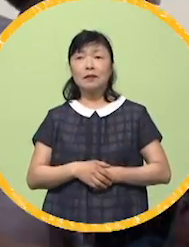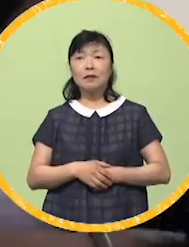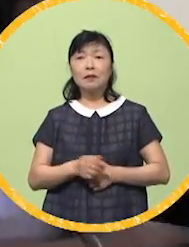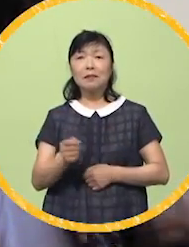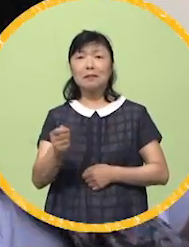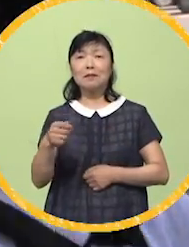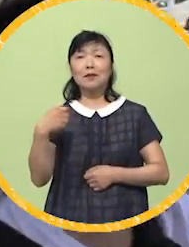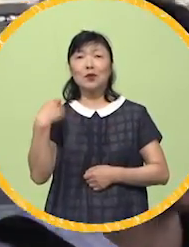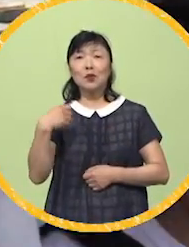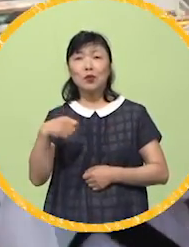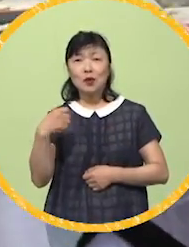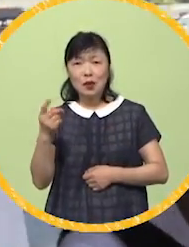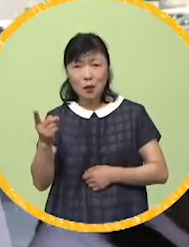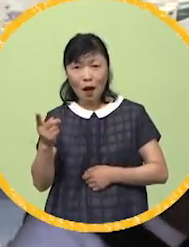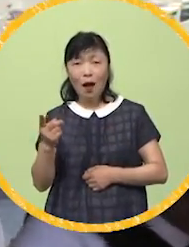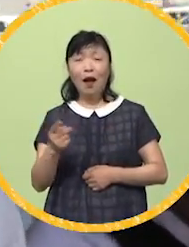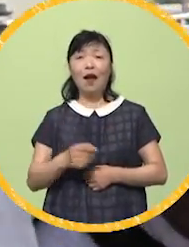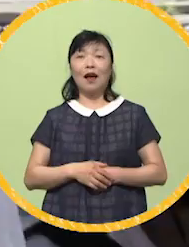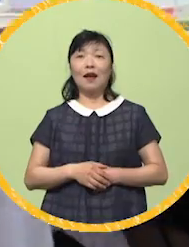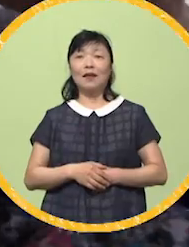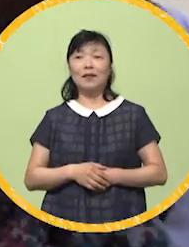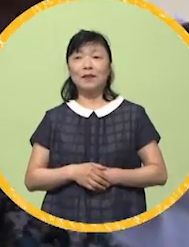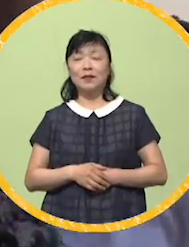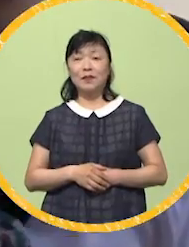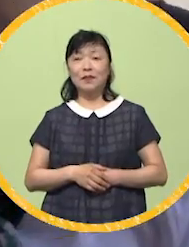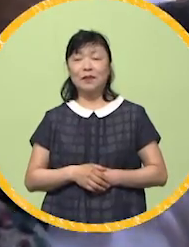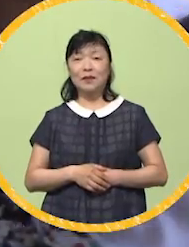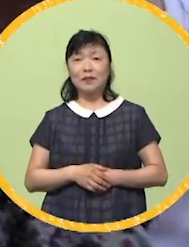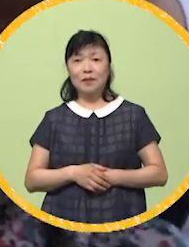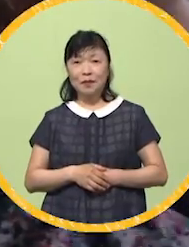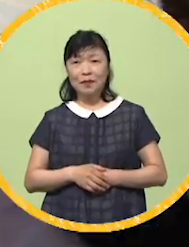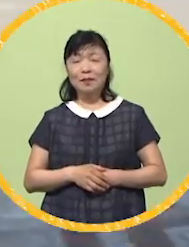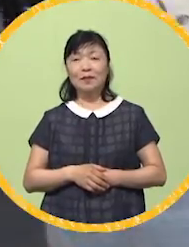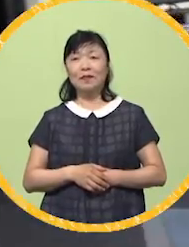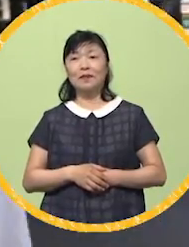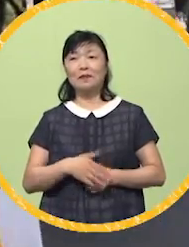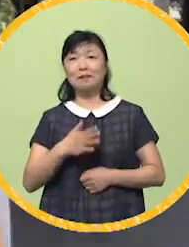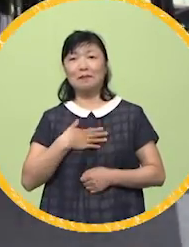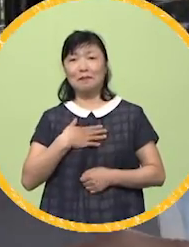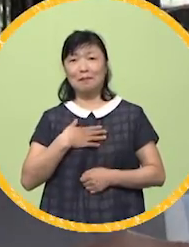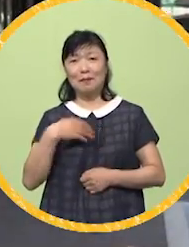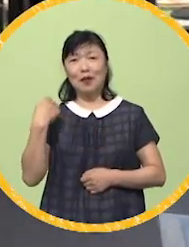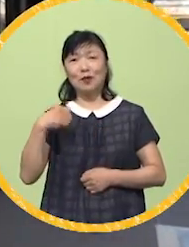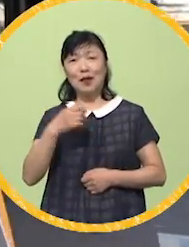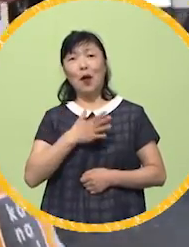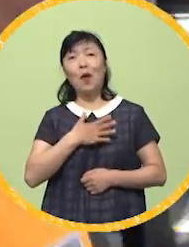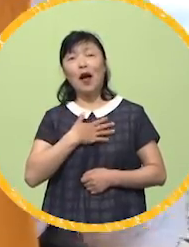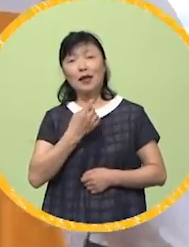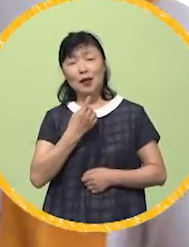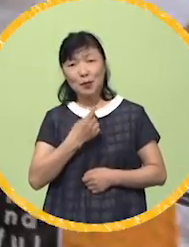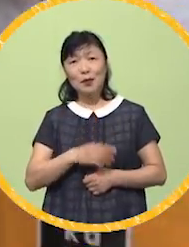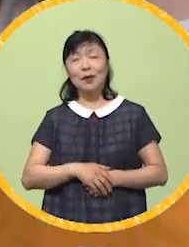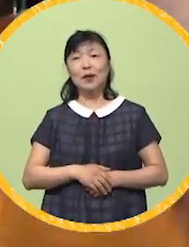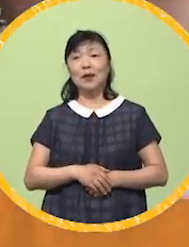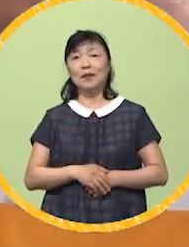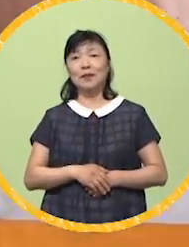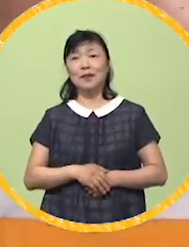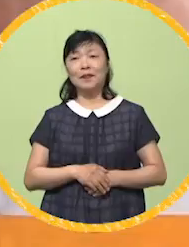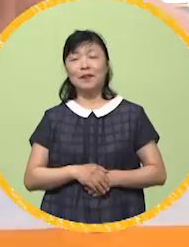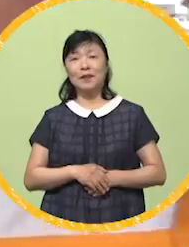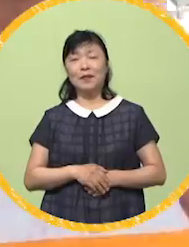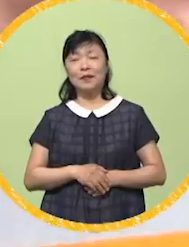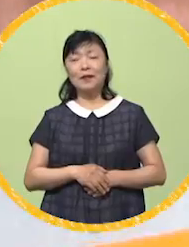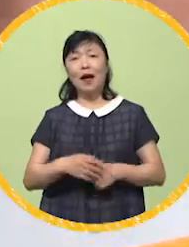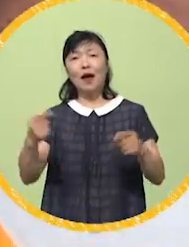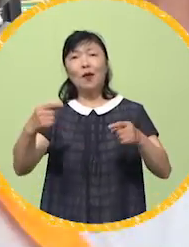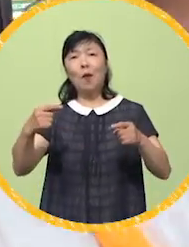one何これ。 いいファン。 It's a fan。 OK、 それは知ってるけど。 これいいね。 交